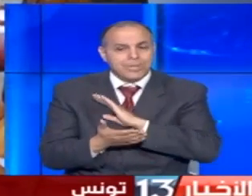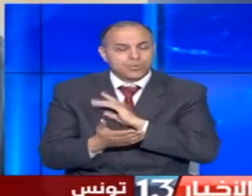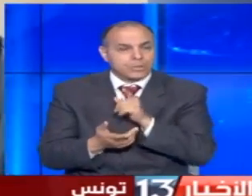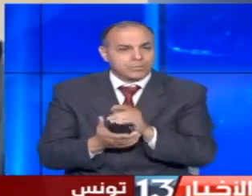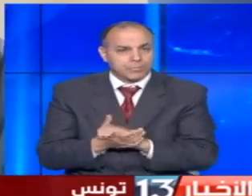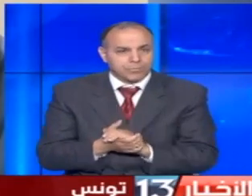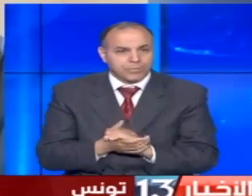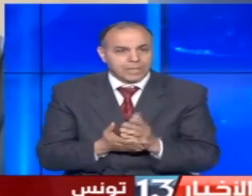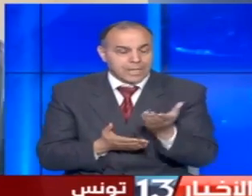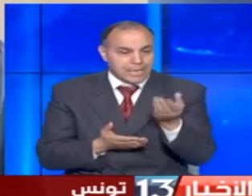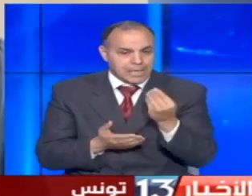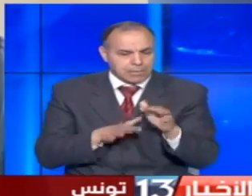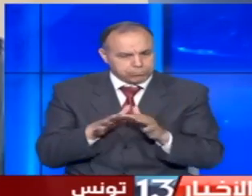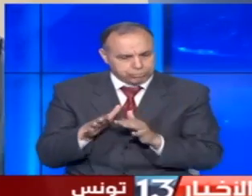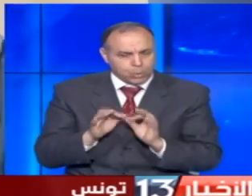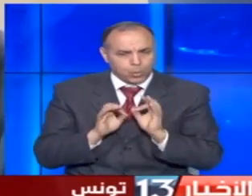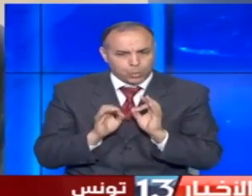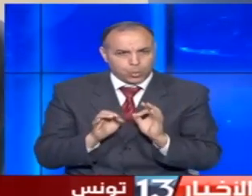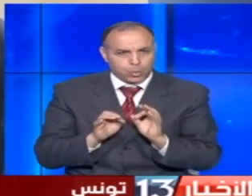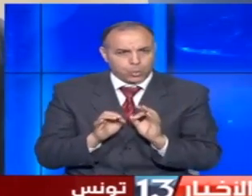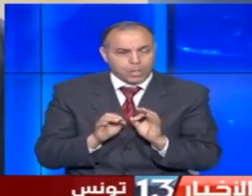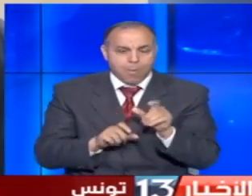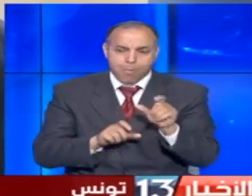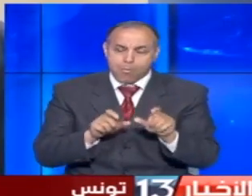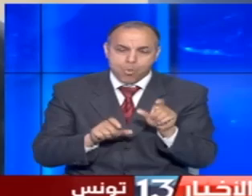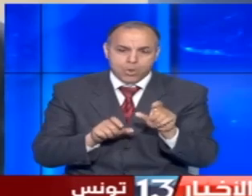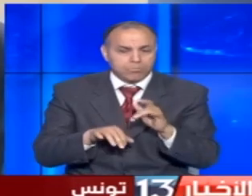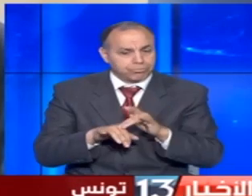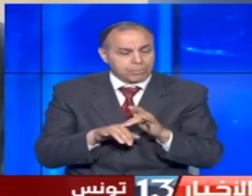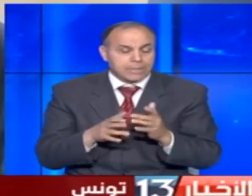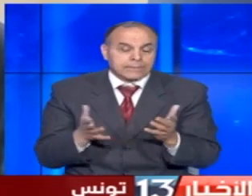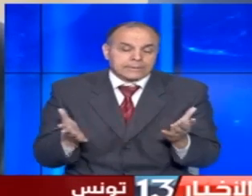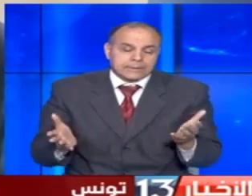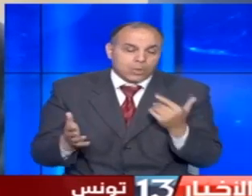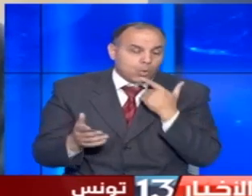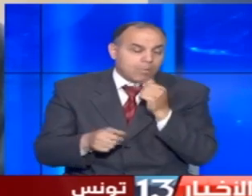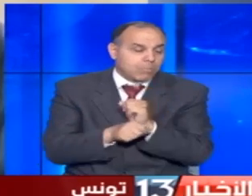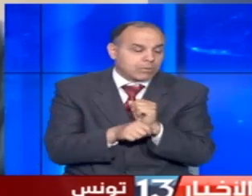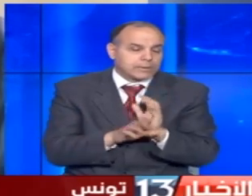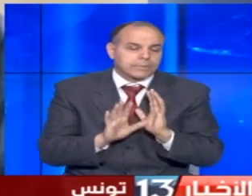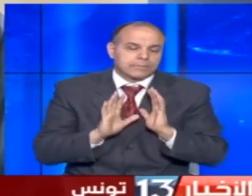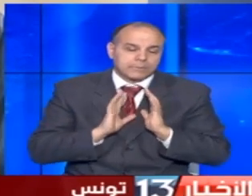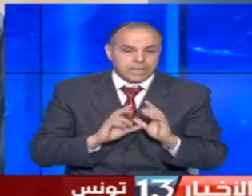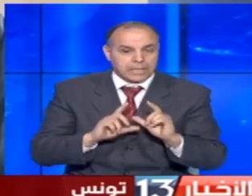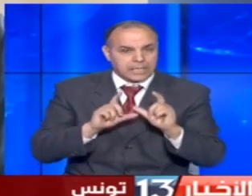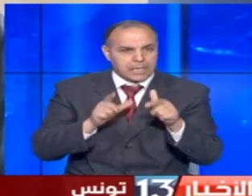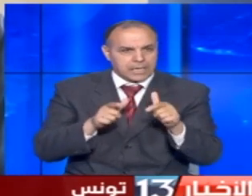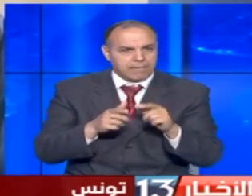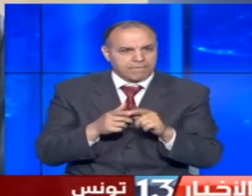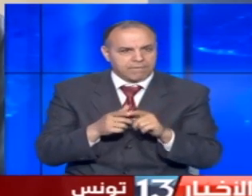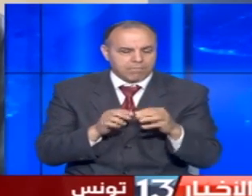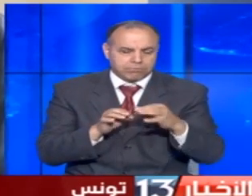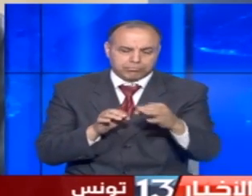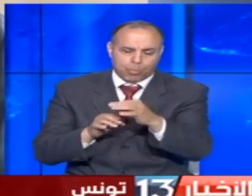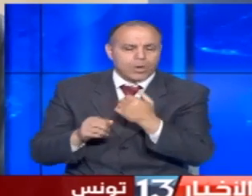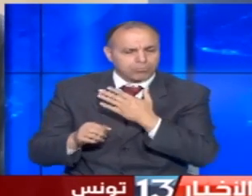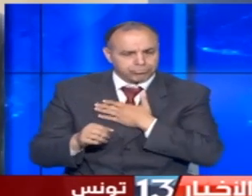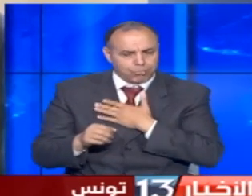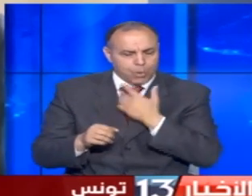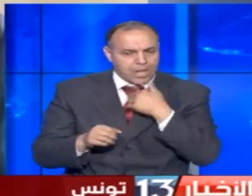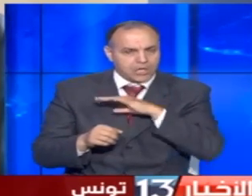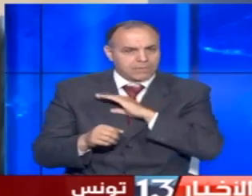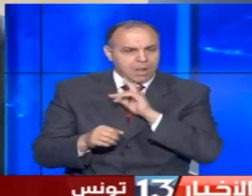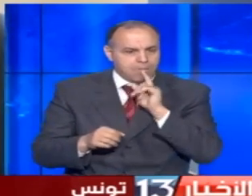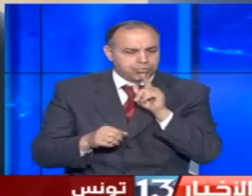خذنا اجراءات حتى لا تظر المواطنون وحتى لاتضر الموقفين تم تكليف الفروع الجهويه بالاشراف على